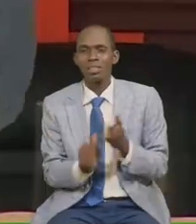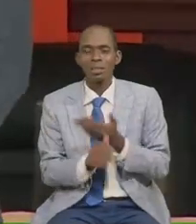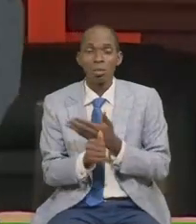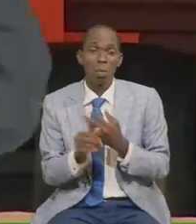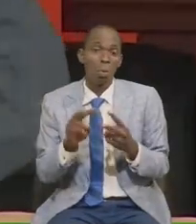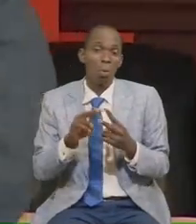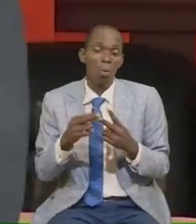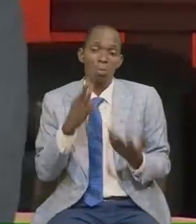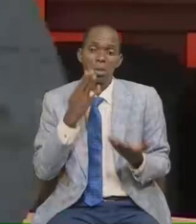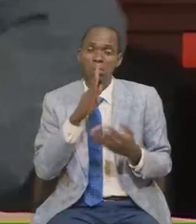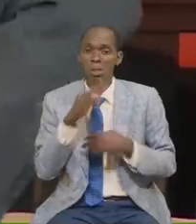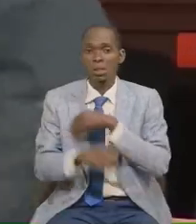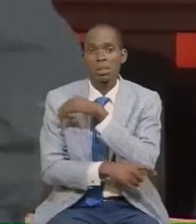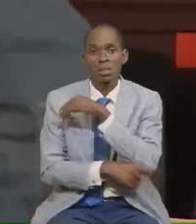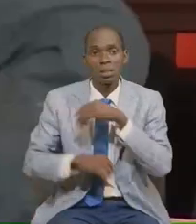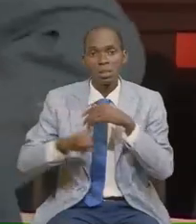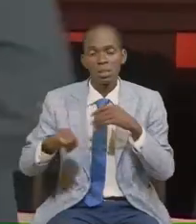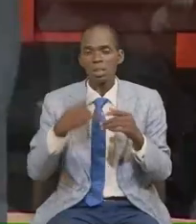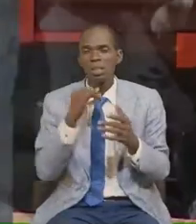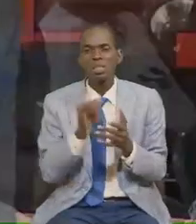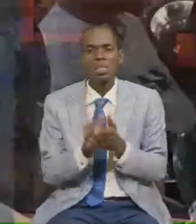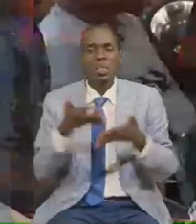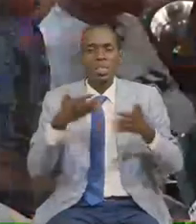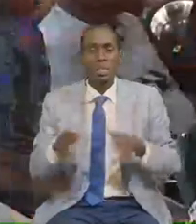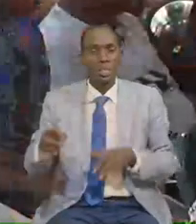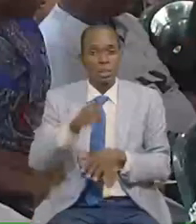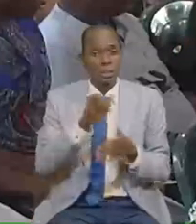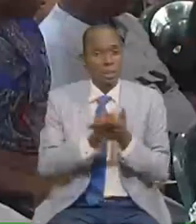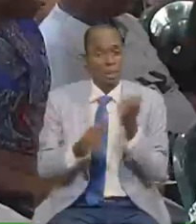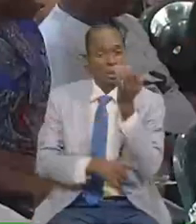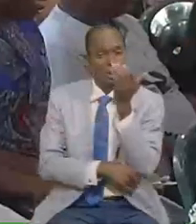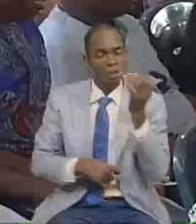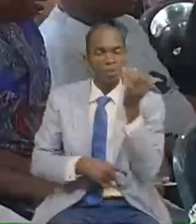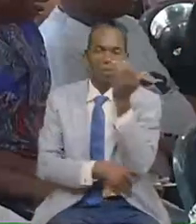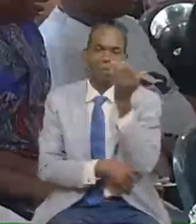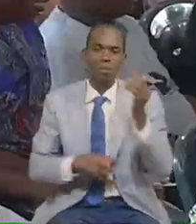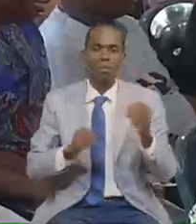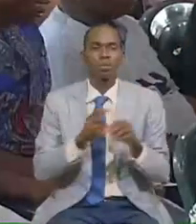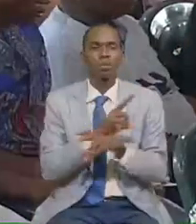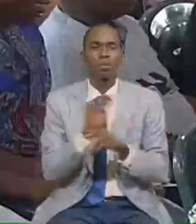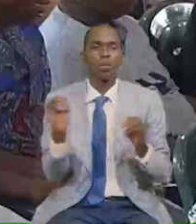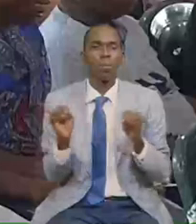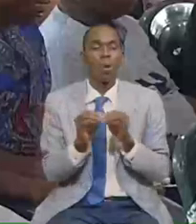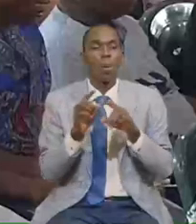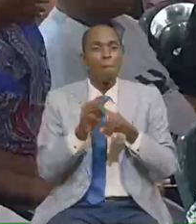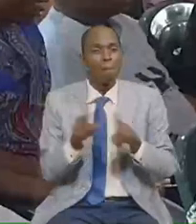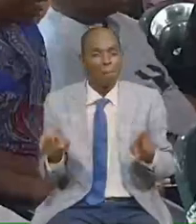Aidez. Que celui qui dérobait ne dérobe plus, mais plutôt qu'il travaille